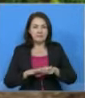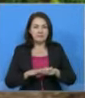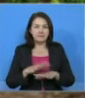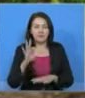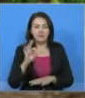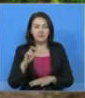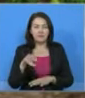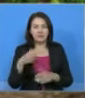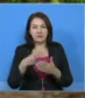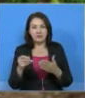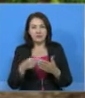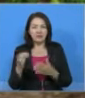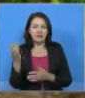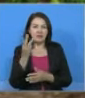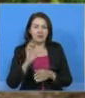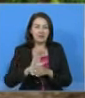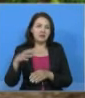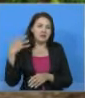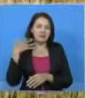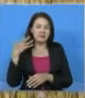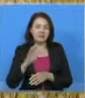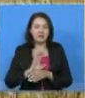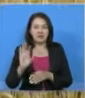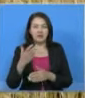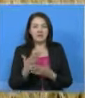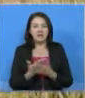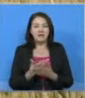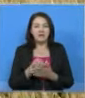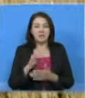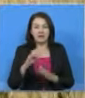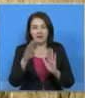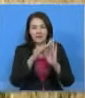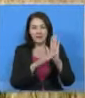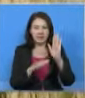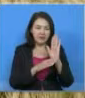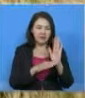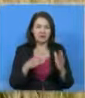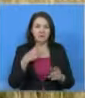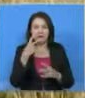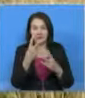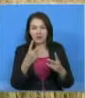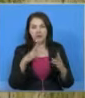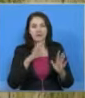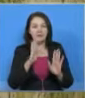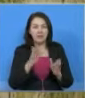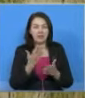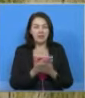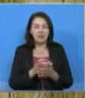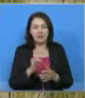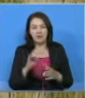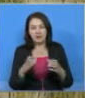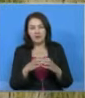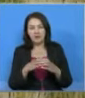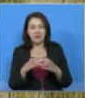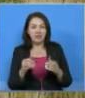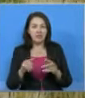келіп солар алып кетеді. Ақтауға кетеді, Қызылордаға кетеді. Аграрлар мемлекеттік бағдарламалардың игілігін көріп отыр. Атап айтсақ, Қазагро қаржы